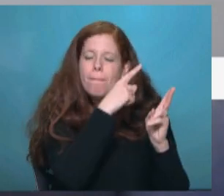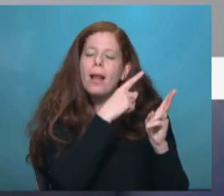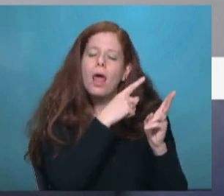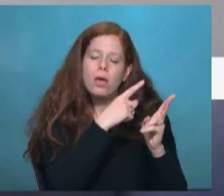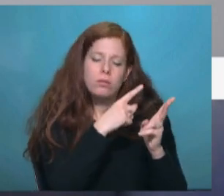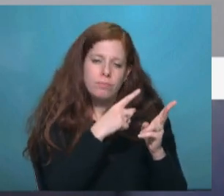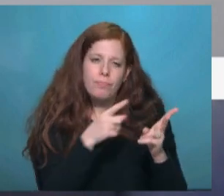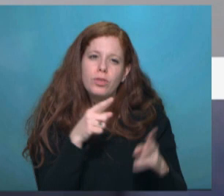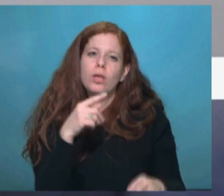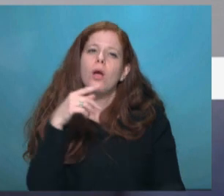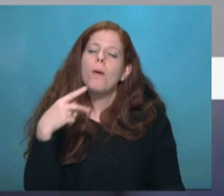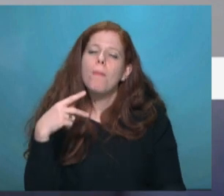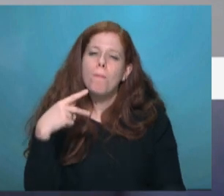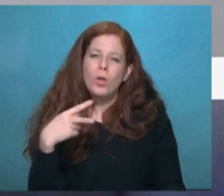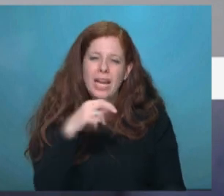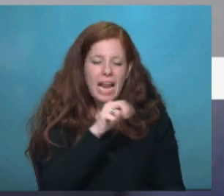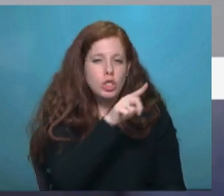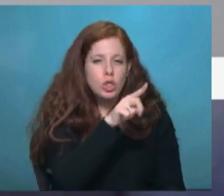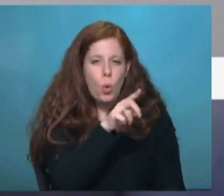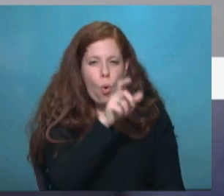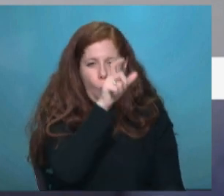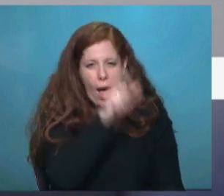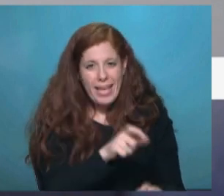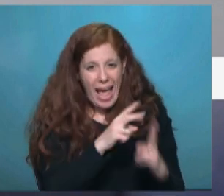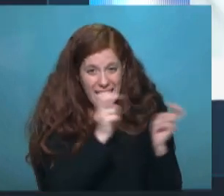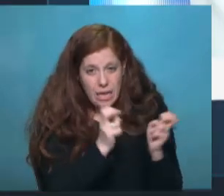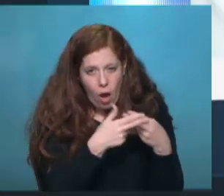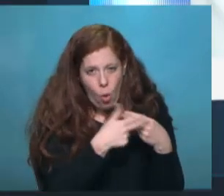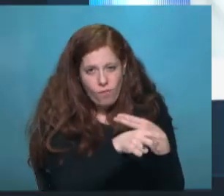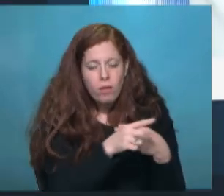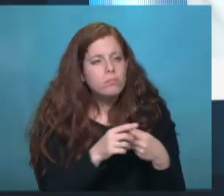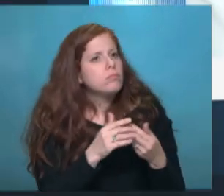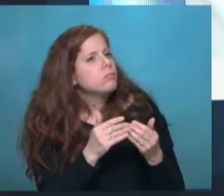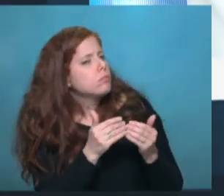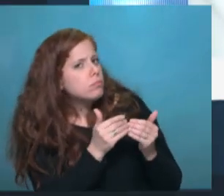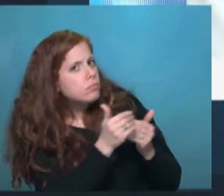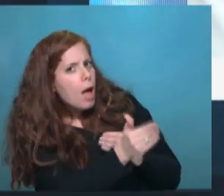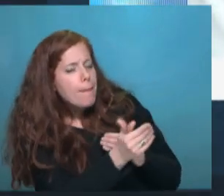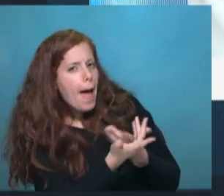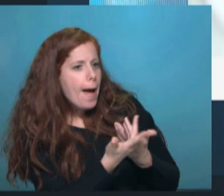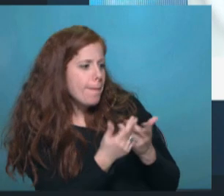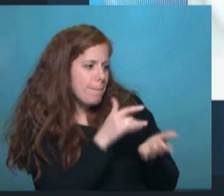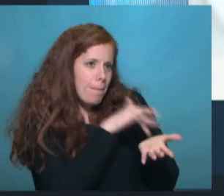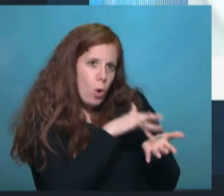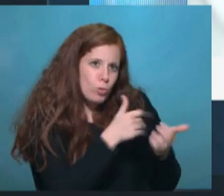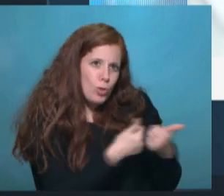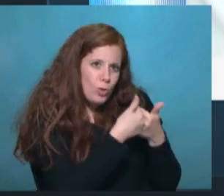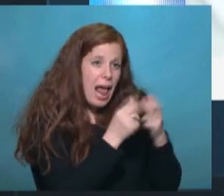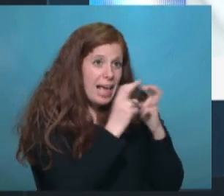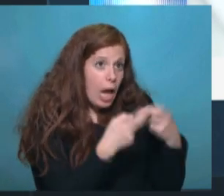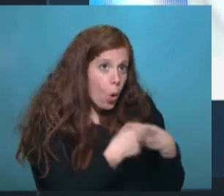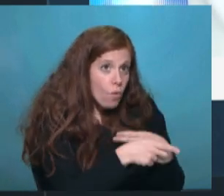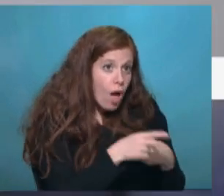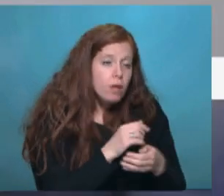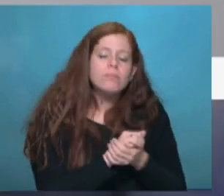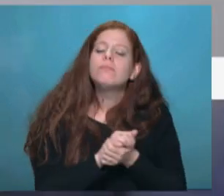לפוארטו נטלס, שזאת העיר הקרובה באזור. מה המרחק בין העיר הקרובה לבין מוקד התאונה? זה היה